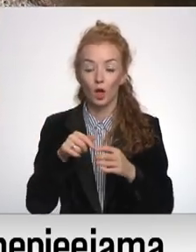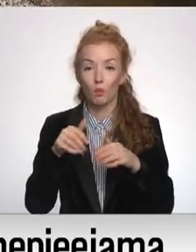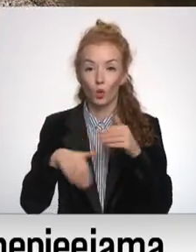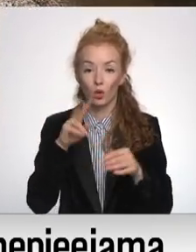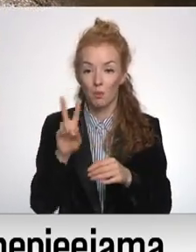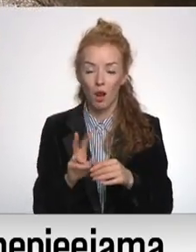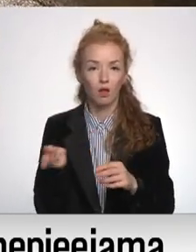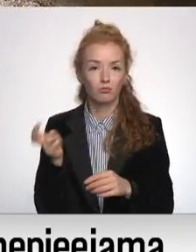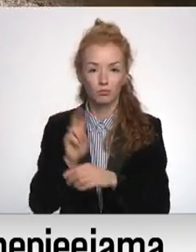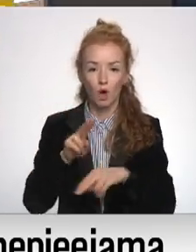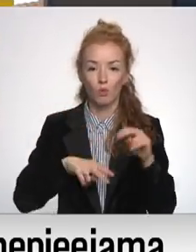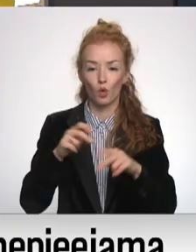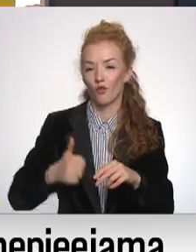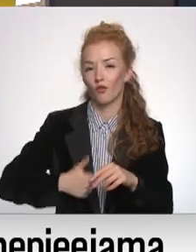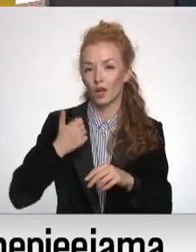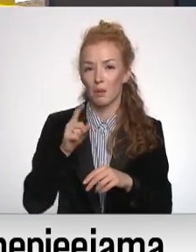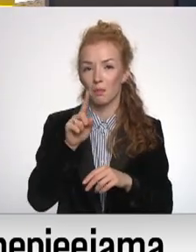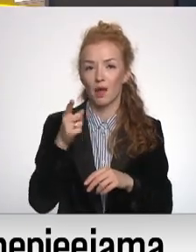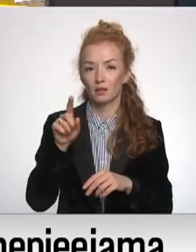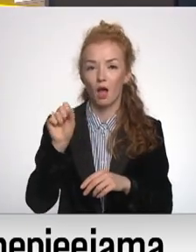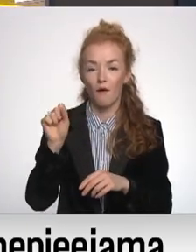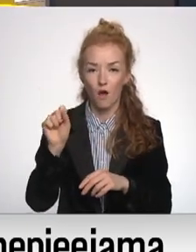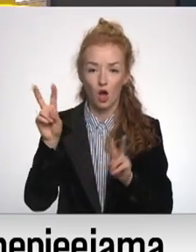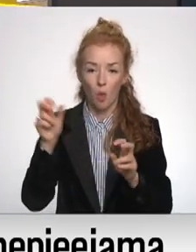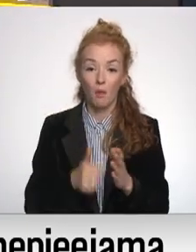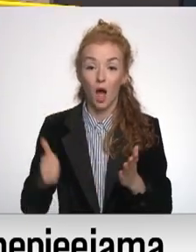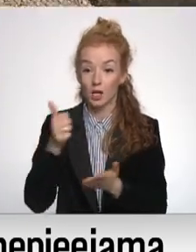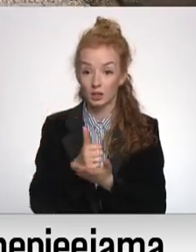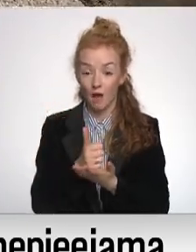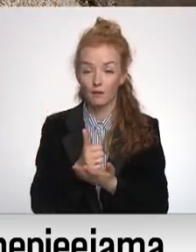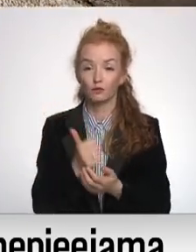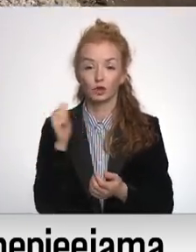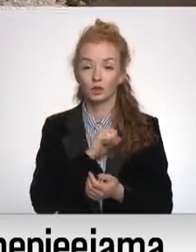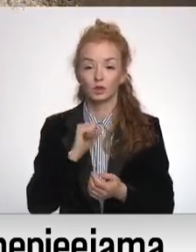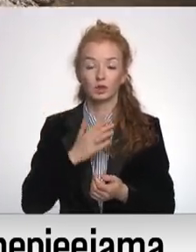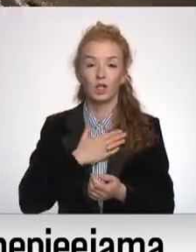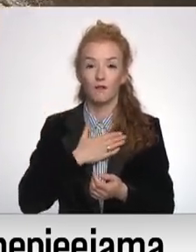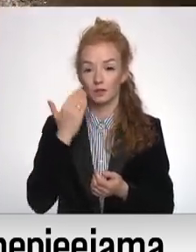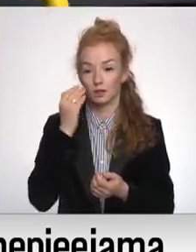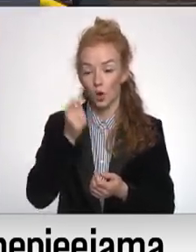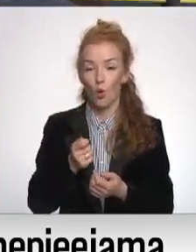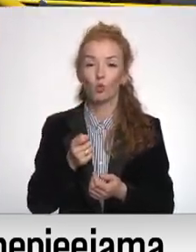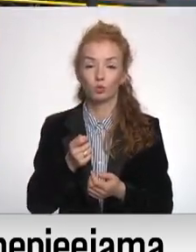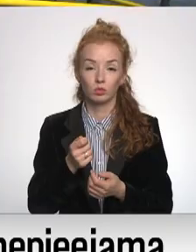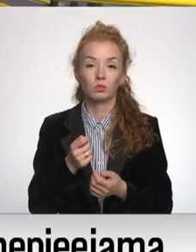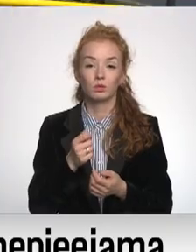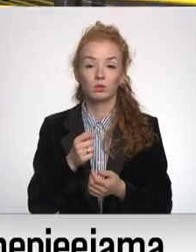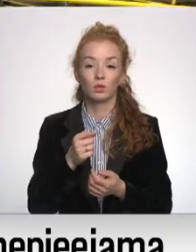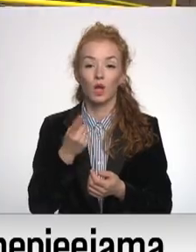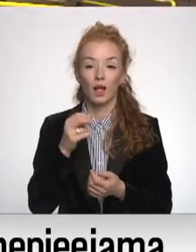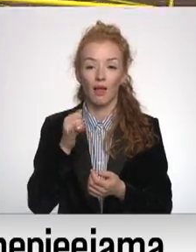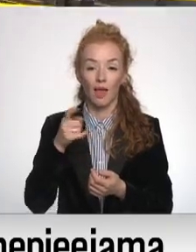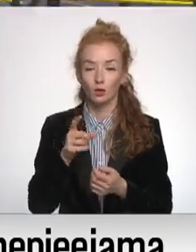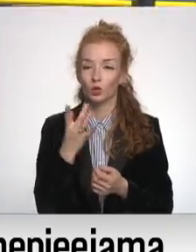ātri vien ierodas būvfirmas PS Aviron pārstāvis, kurš sevi nosauc vārdā Sergejs. Uz vārdu